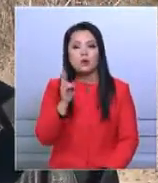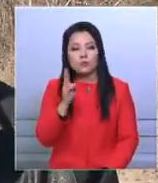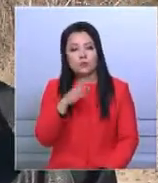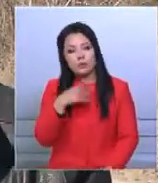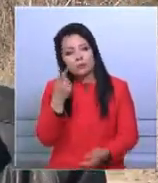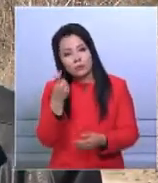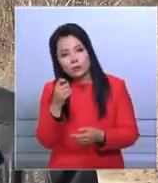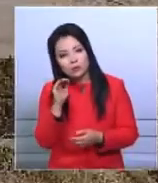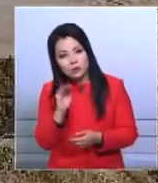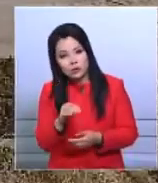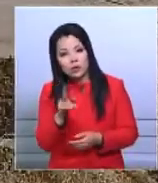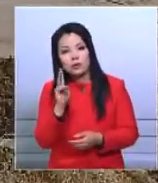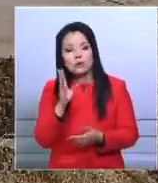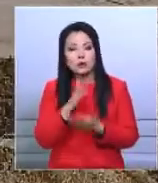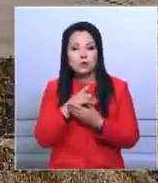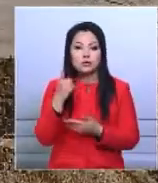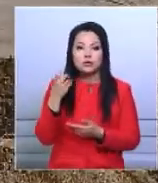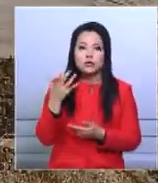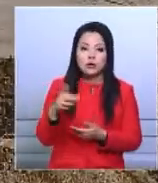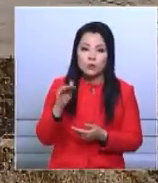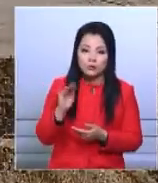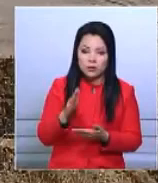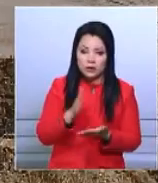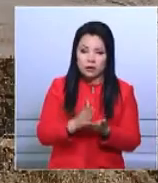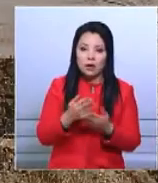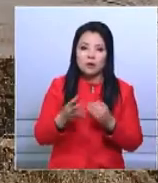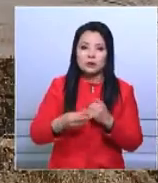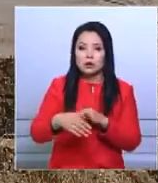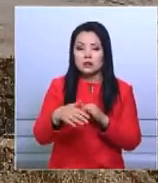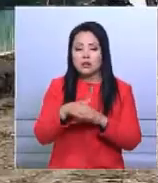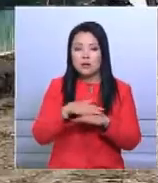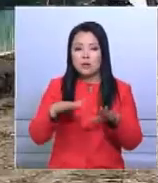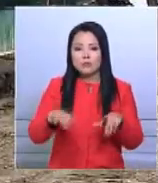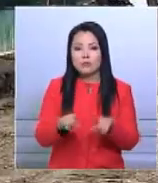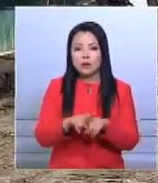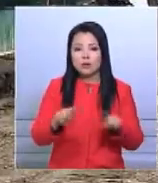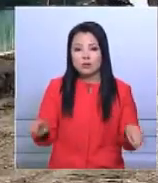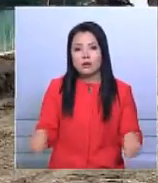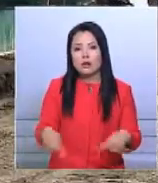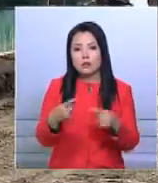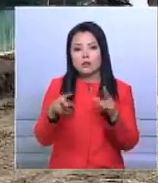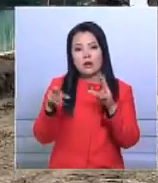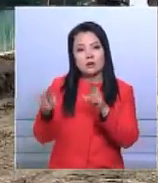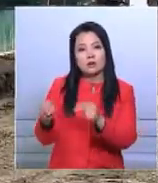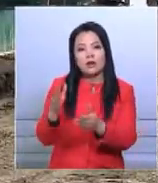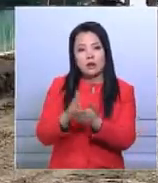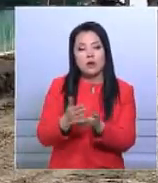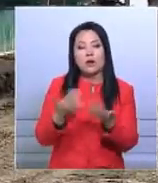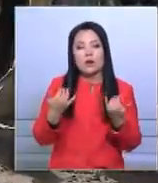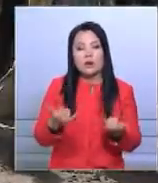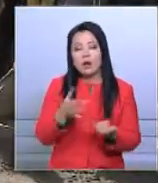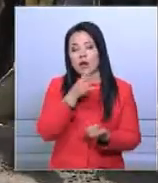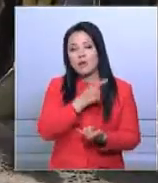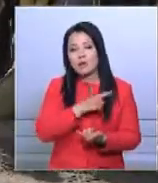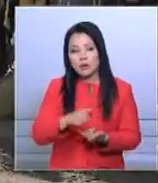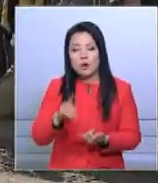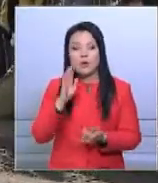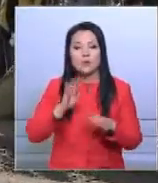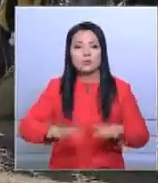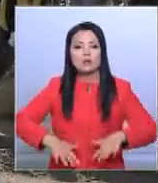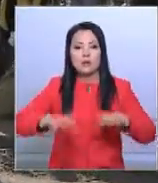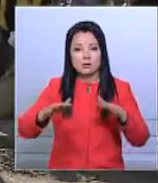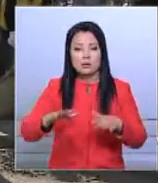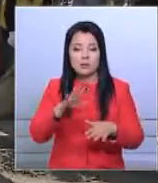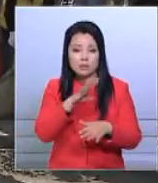мың, кімге 150 мың. Жергілікті билік өкілдері алдағы 2-3 күннің ішінде қаланы толық қалыпқа келтіреміз деп отыр. Қазірдің өзінде су шайған жерлер тегістеліп,